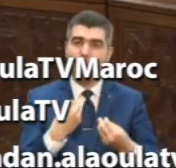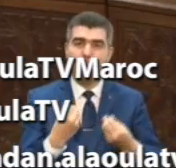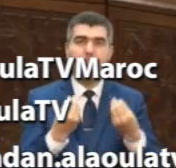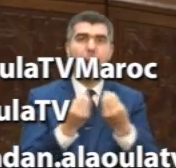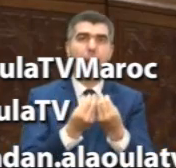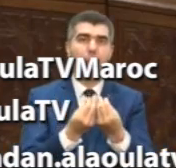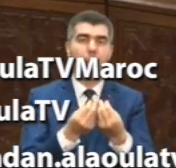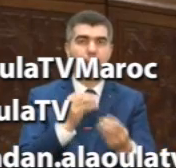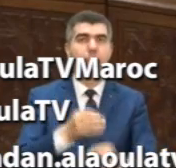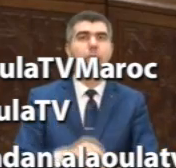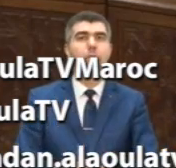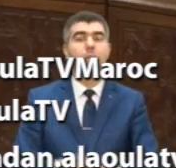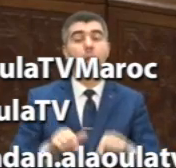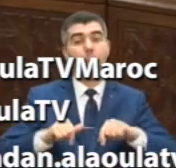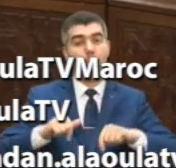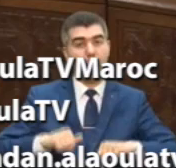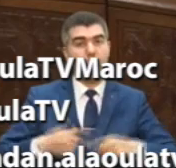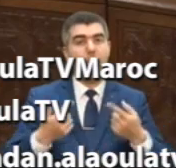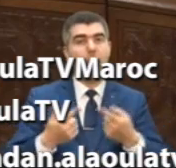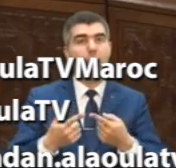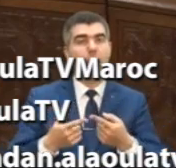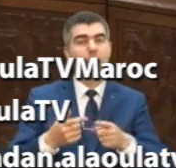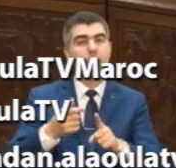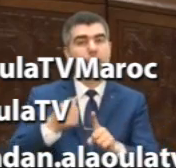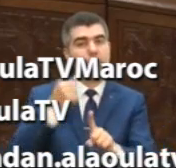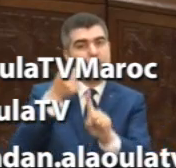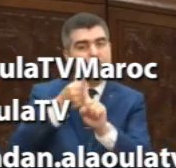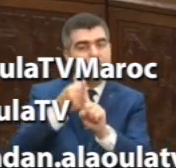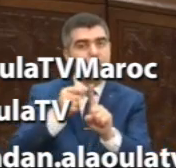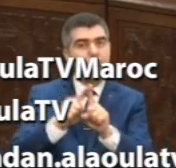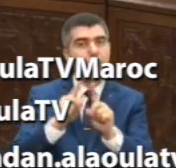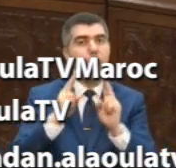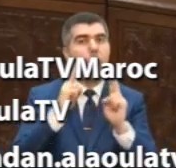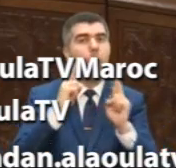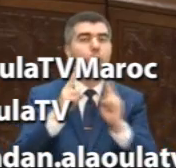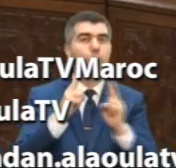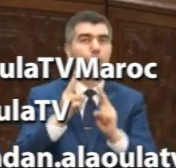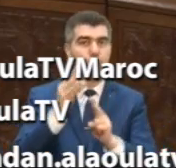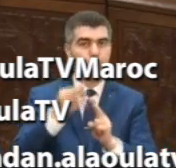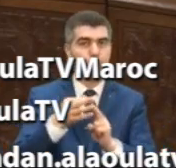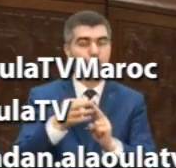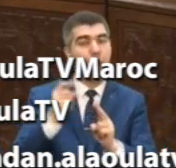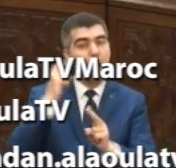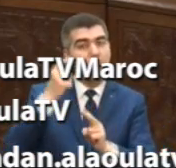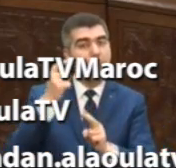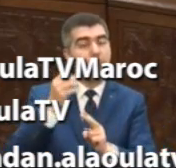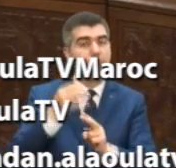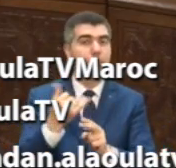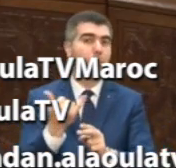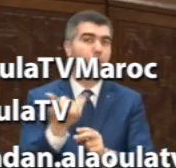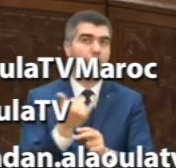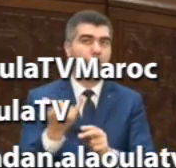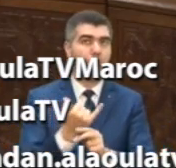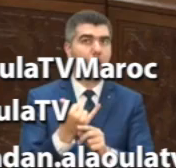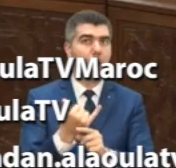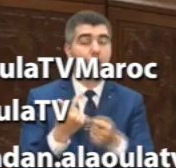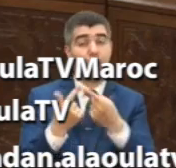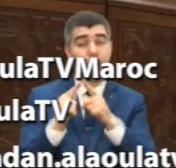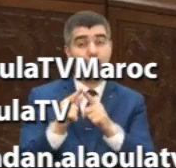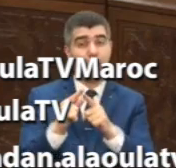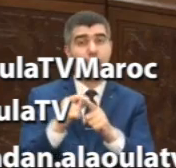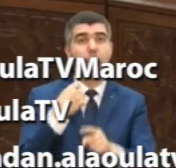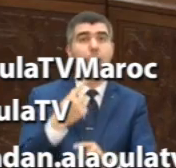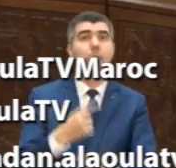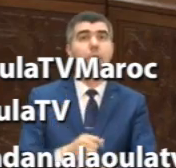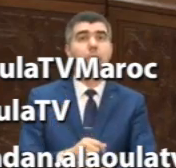اليوم الوزارة وطرق السيارة منشغلون كثيرا بهذه الظاهرة اللي ما غاديش نقولوا هي ظاهرة بالمفهوم ديال الظواهر إذا